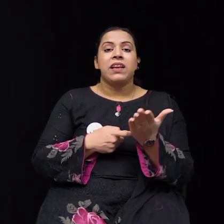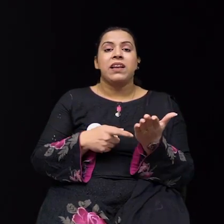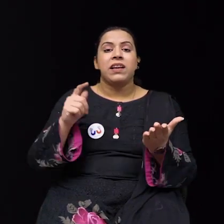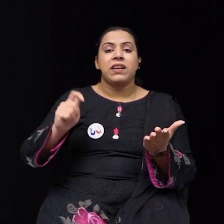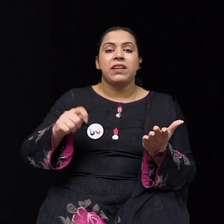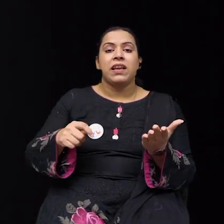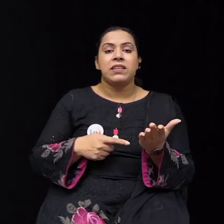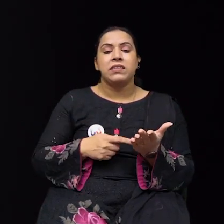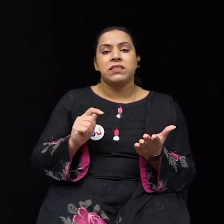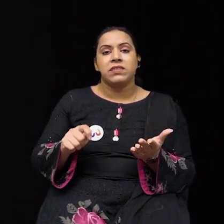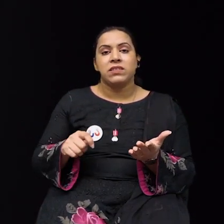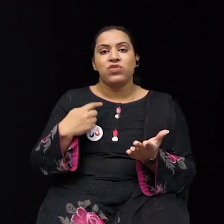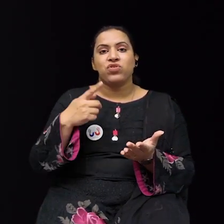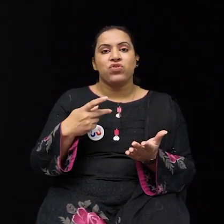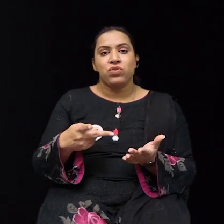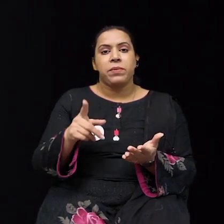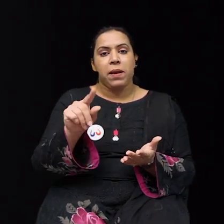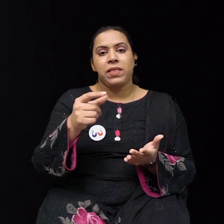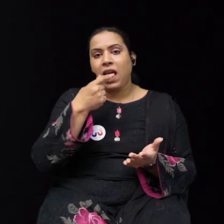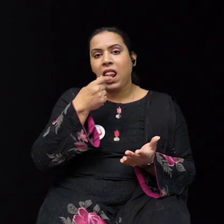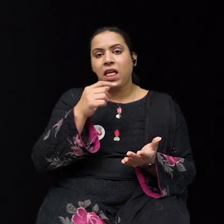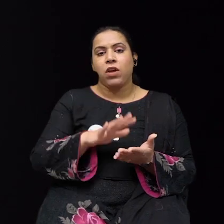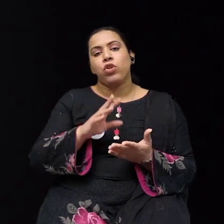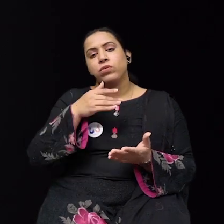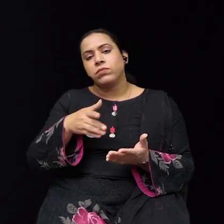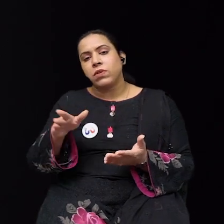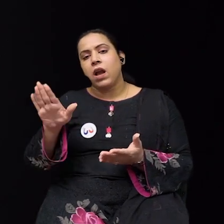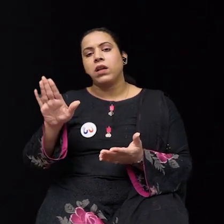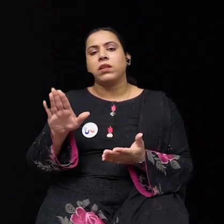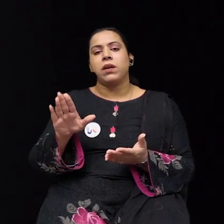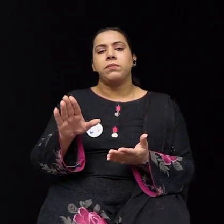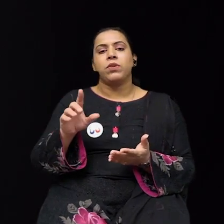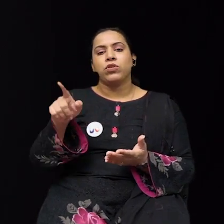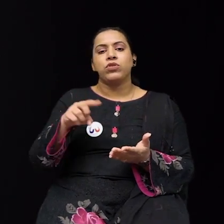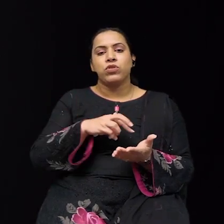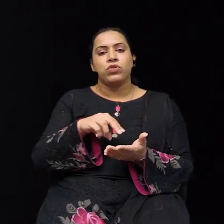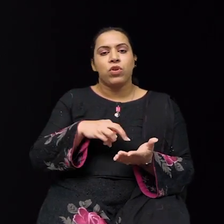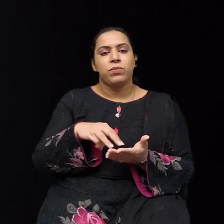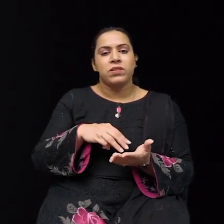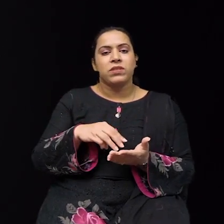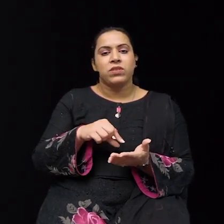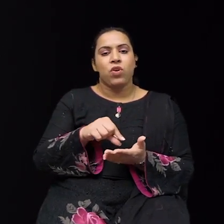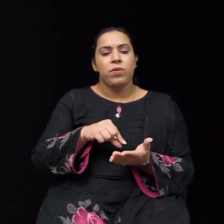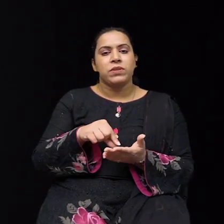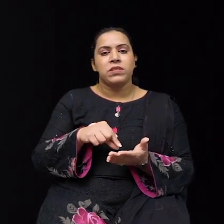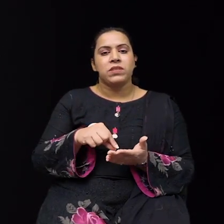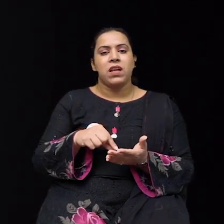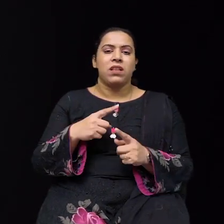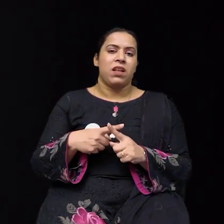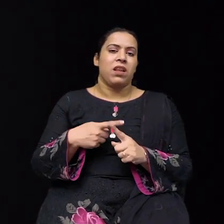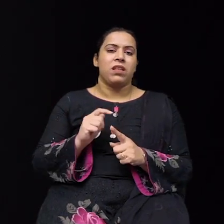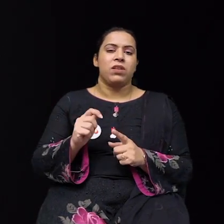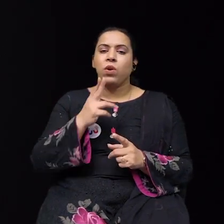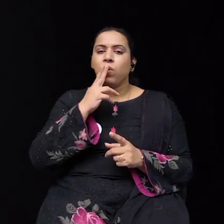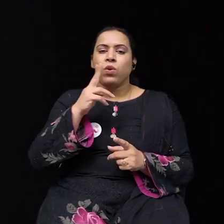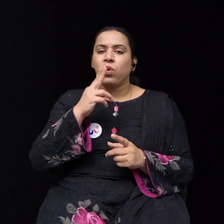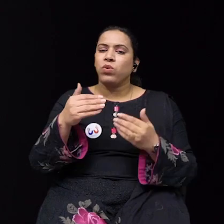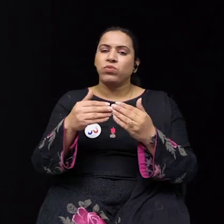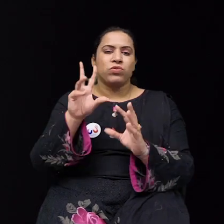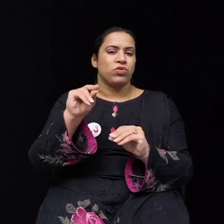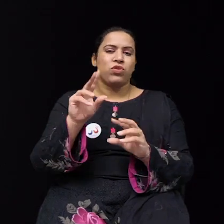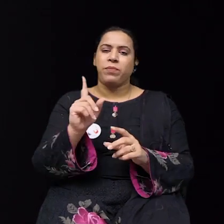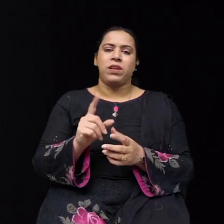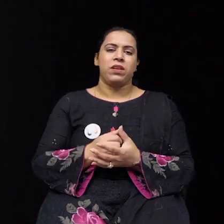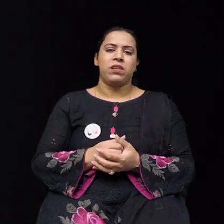میں تمہارے علاج کے لیے خرچہ کیا, اور تم جا کے بعد میں اس قوم کے ساتھ زیادتی کرتے ہو اور سگریٹ پینے سے باز